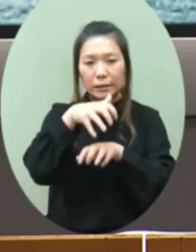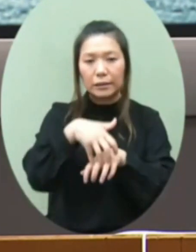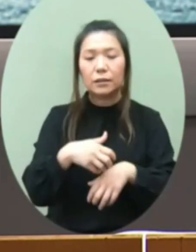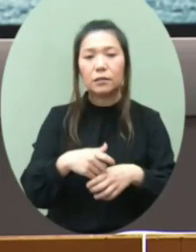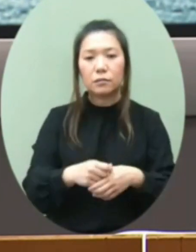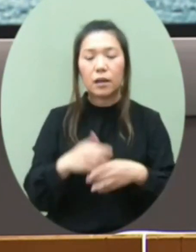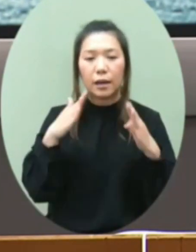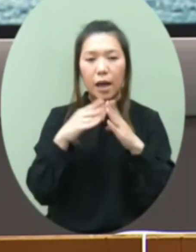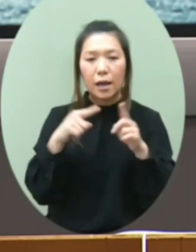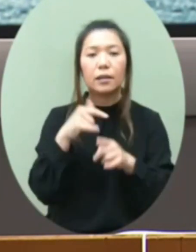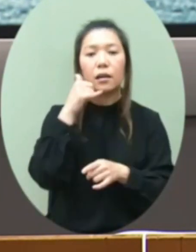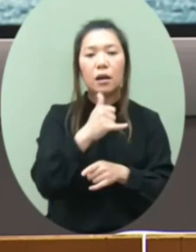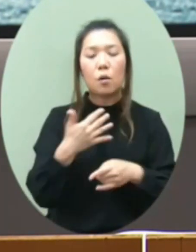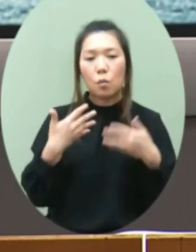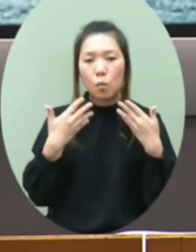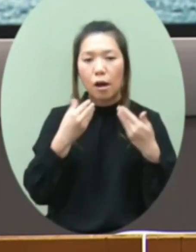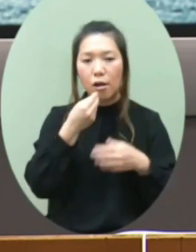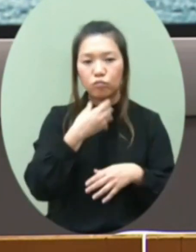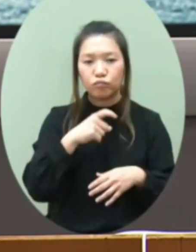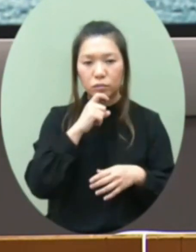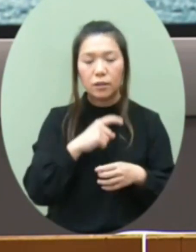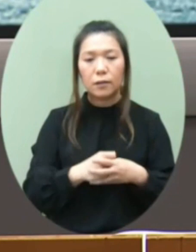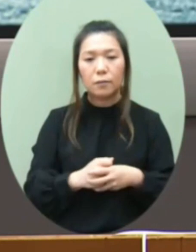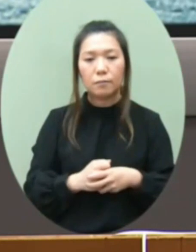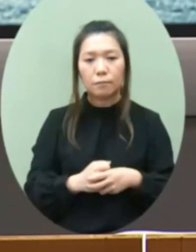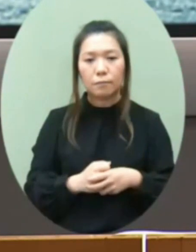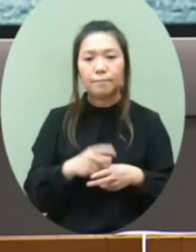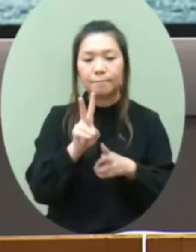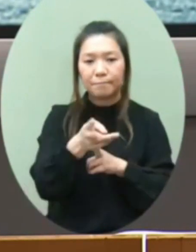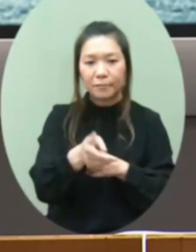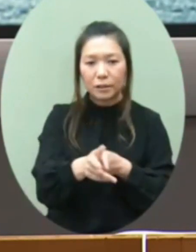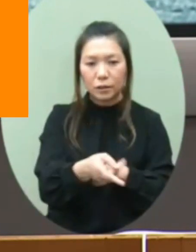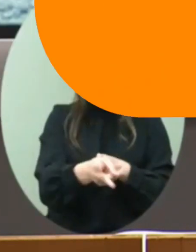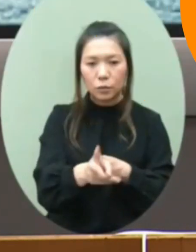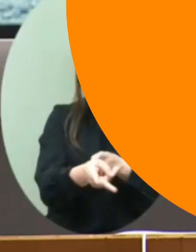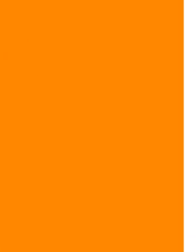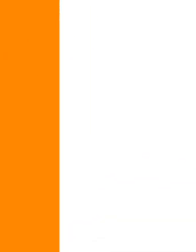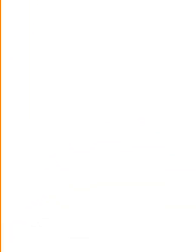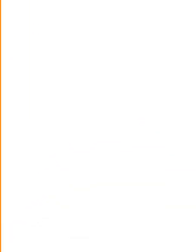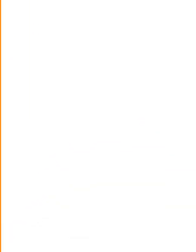就同一啲屋企人咧，就係、是、做個燒烤嘅活動嘅。